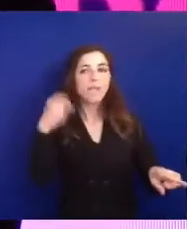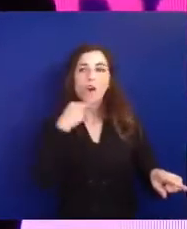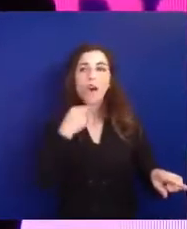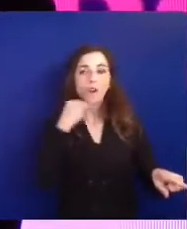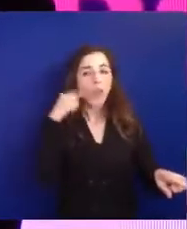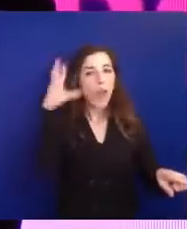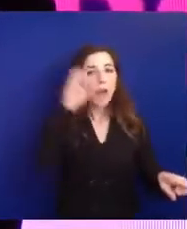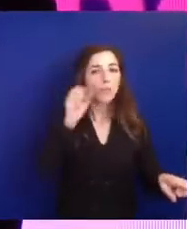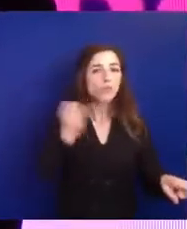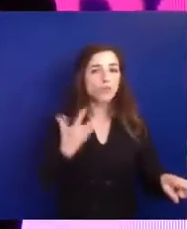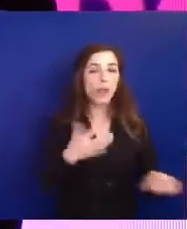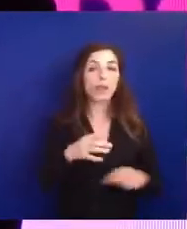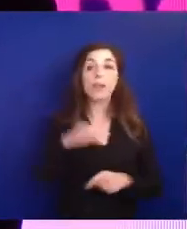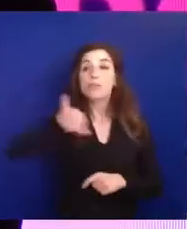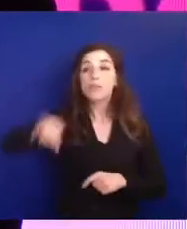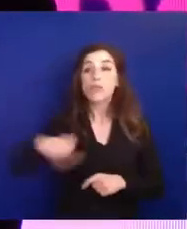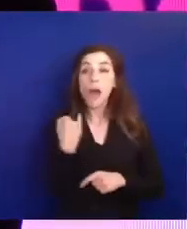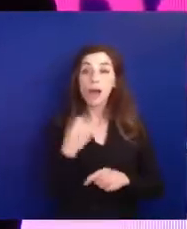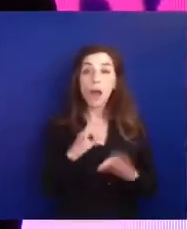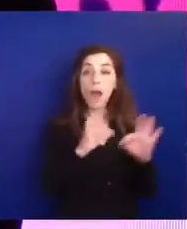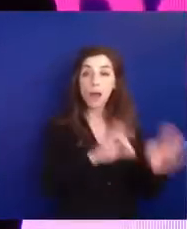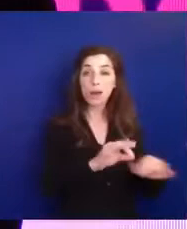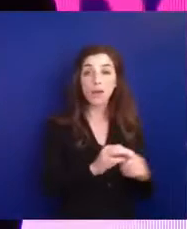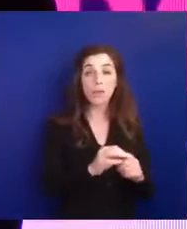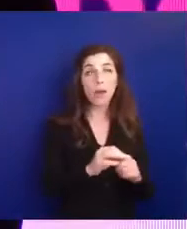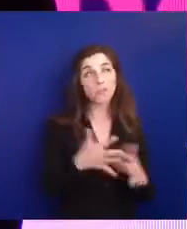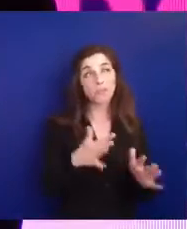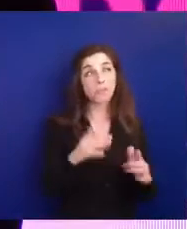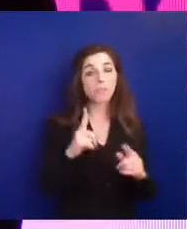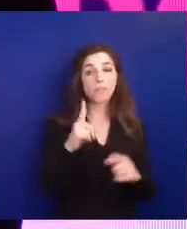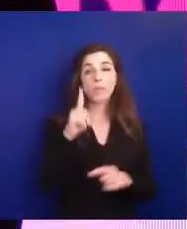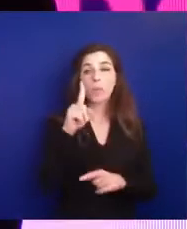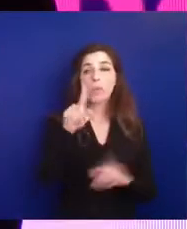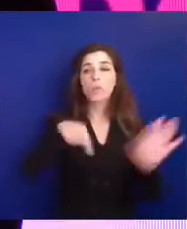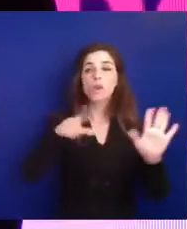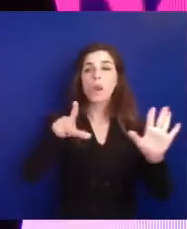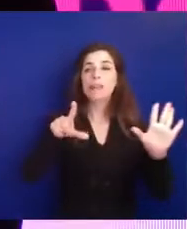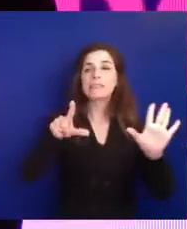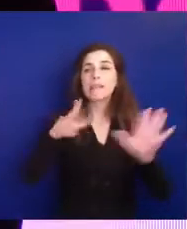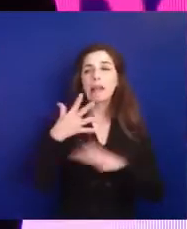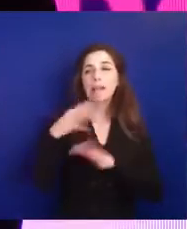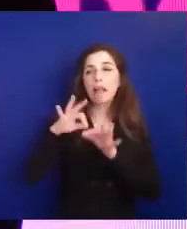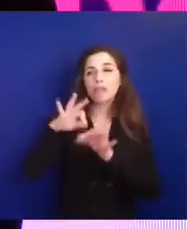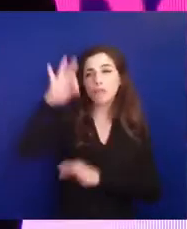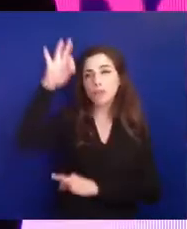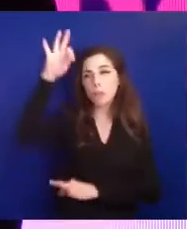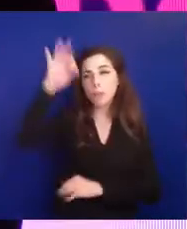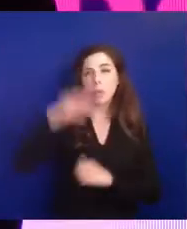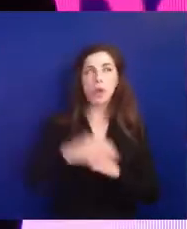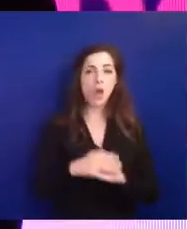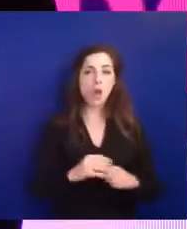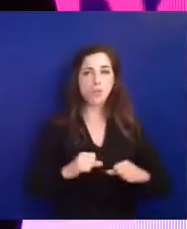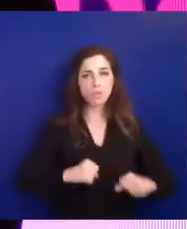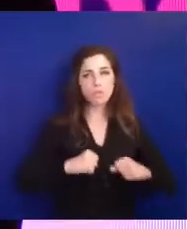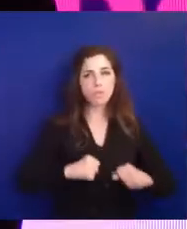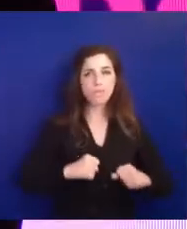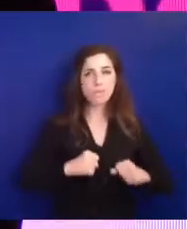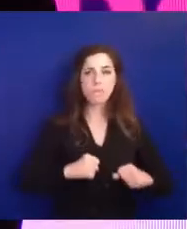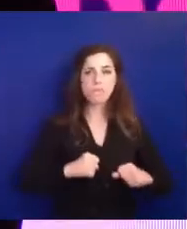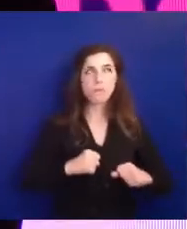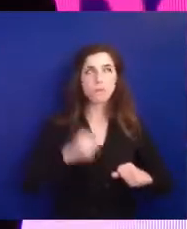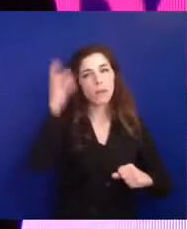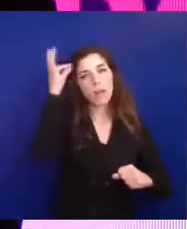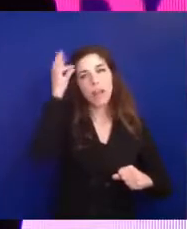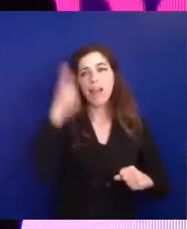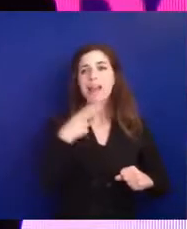jacques era alto circa un metro e 75 robusto castano